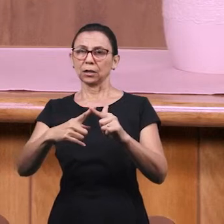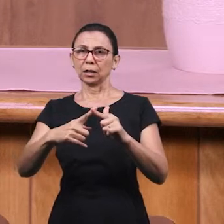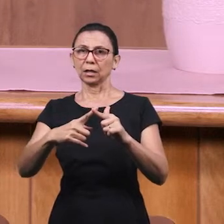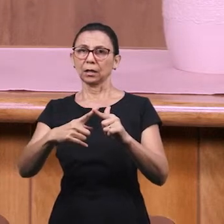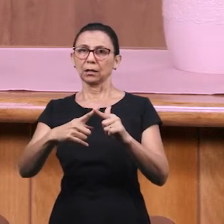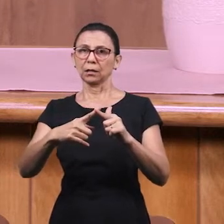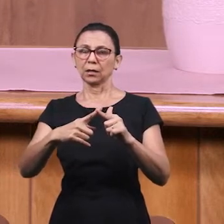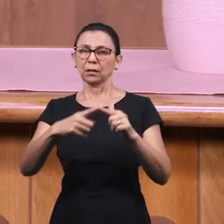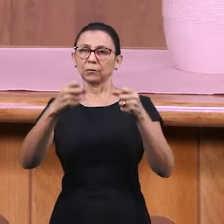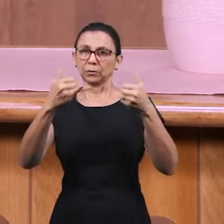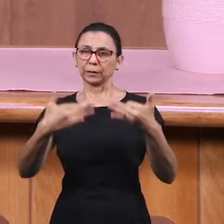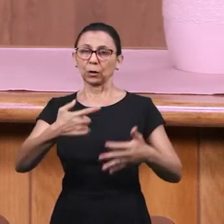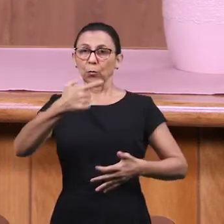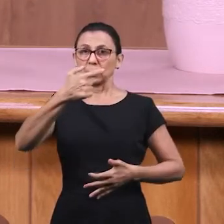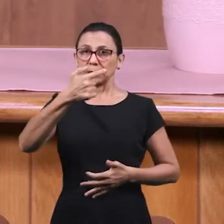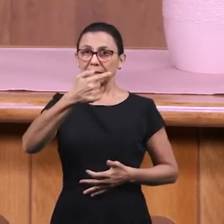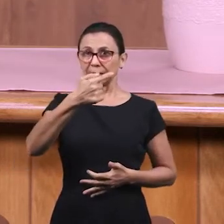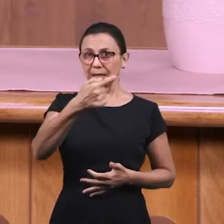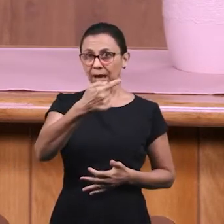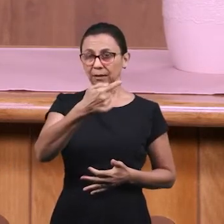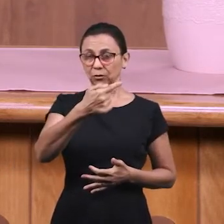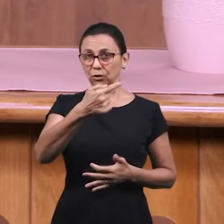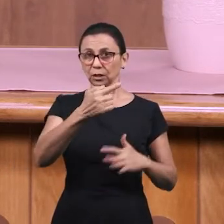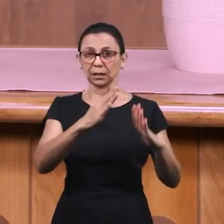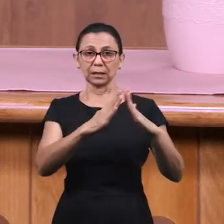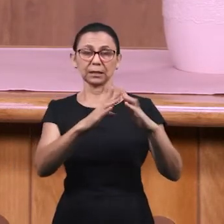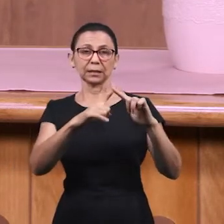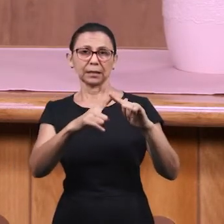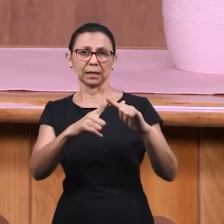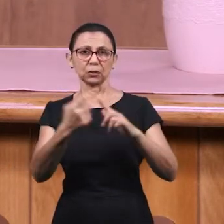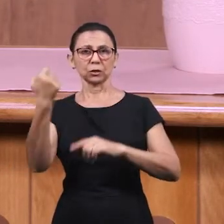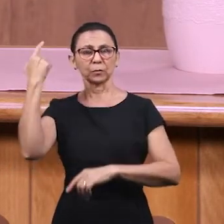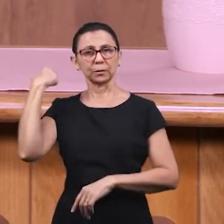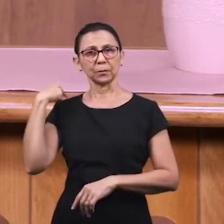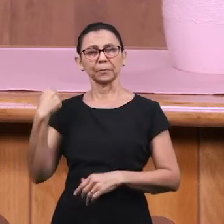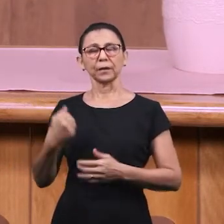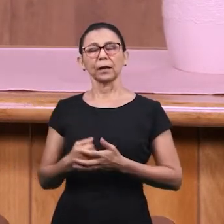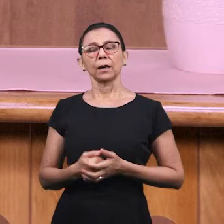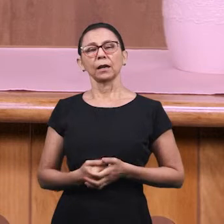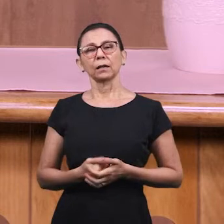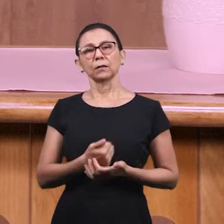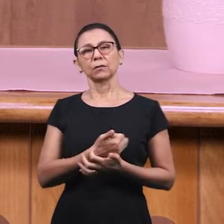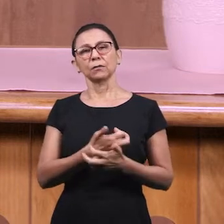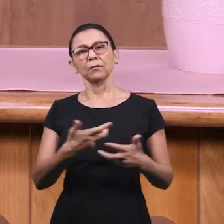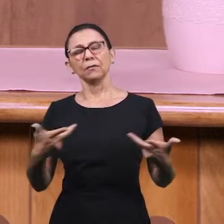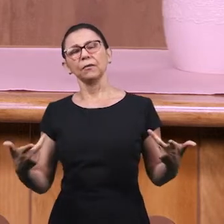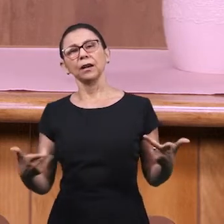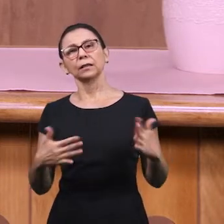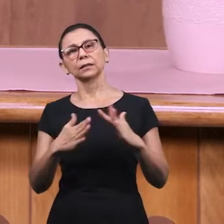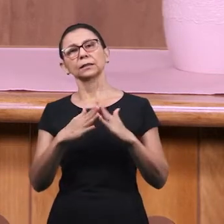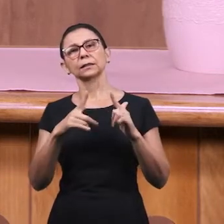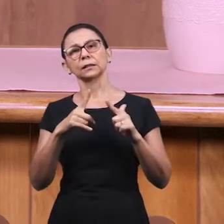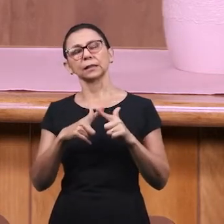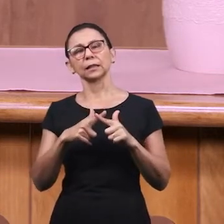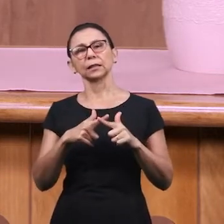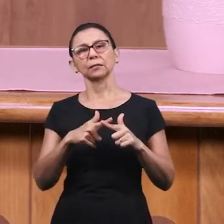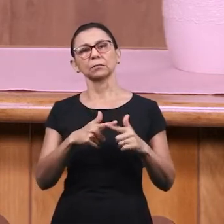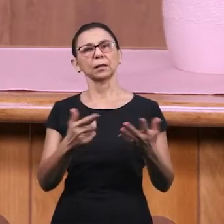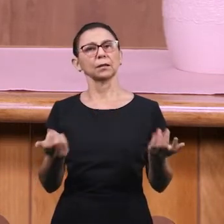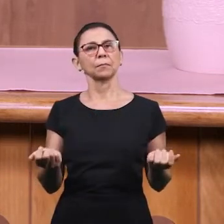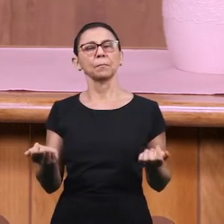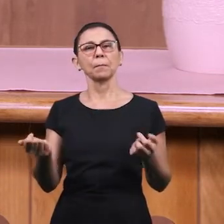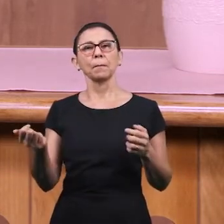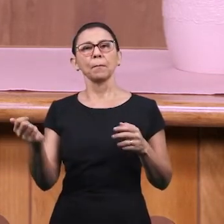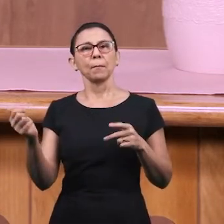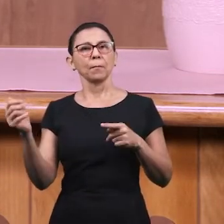Семь церквей, семь периодов. Дух Святой говорил в период Эфеса, Смирны,